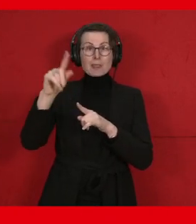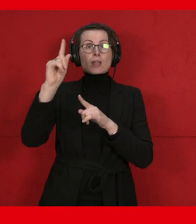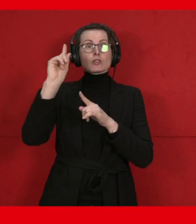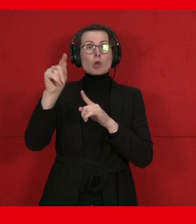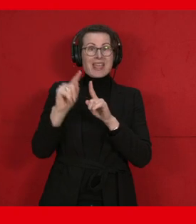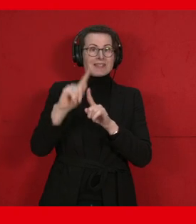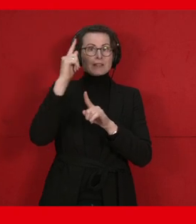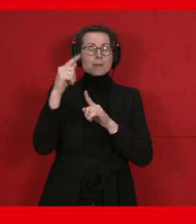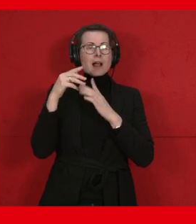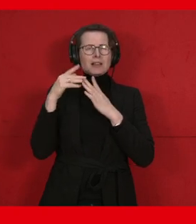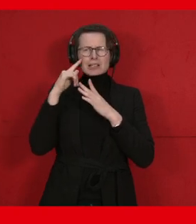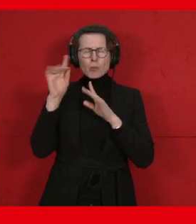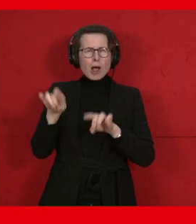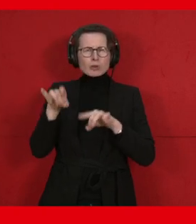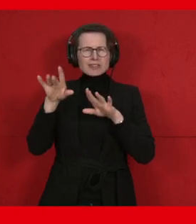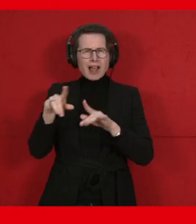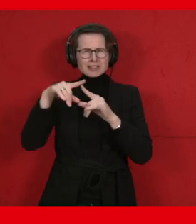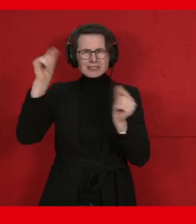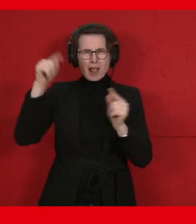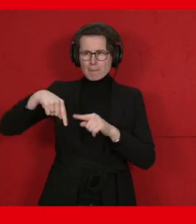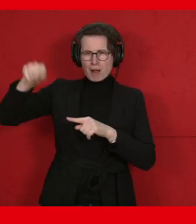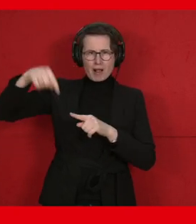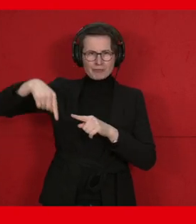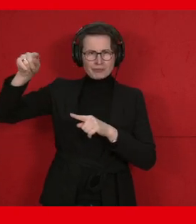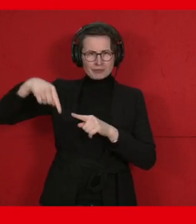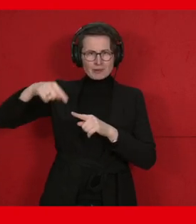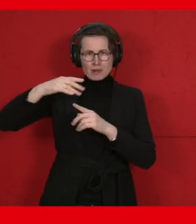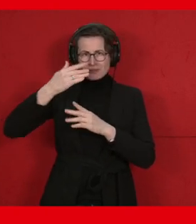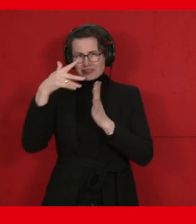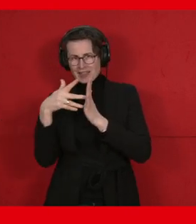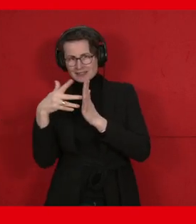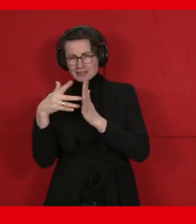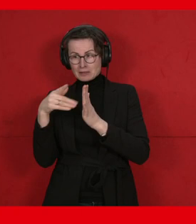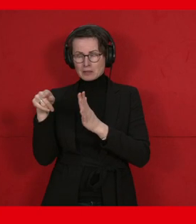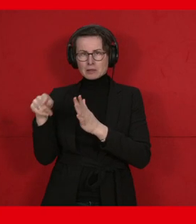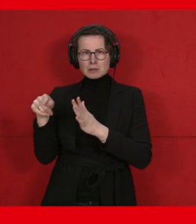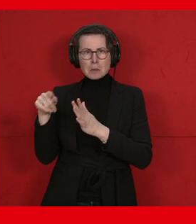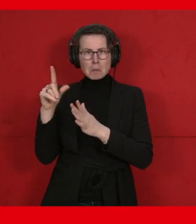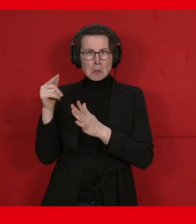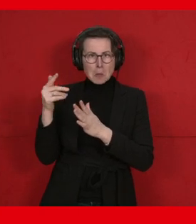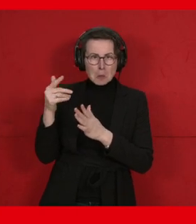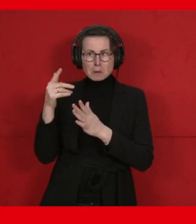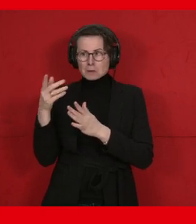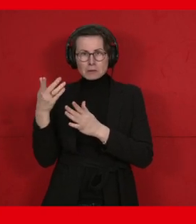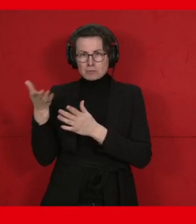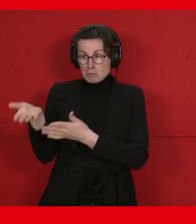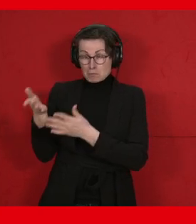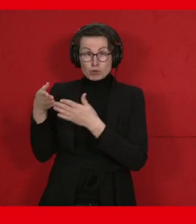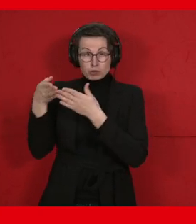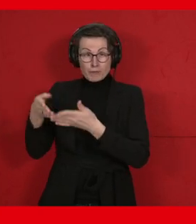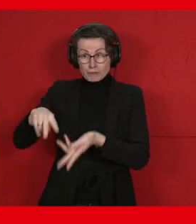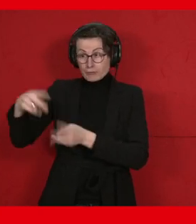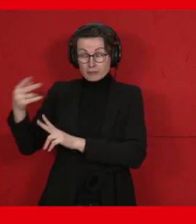und Japan verkehren, wenn ich das richtig mitbekommen habe. Und das zeigt ja, welche große Dimension an Problemen damit verbunden